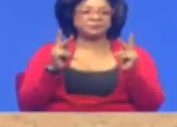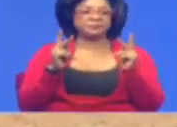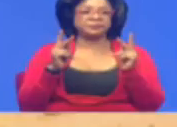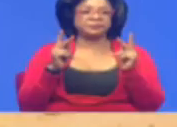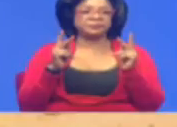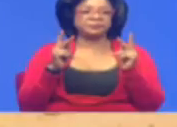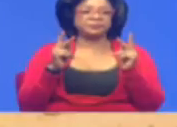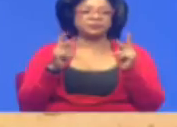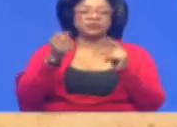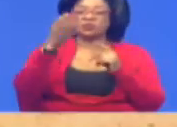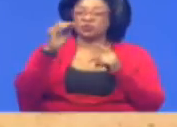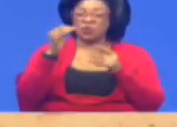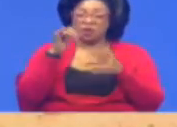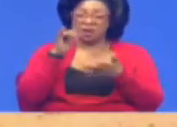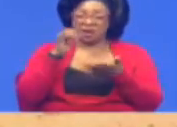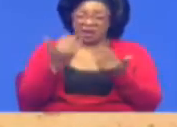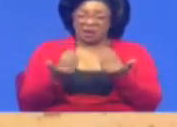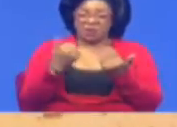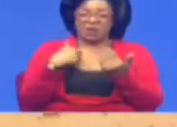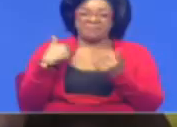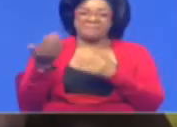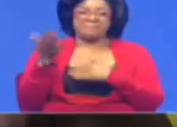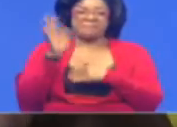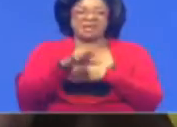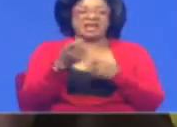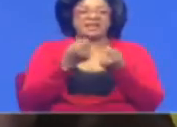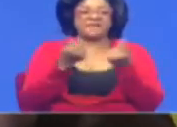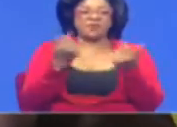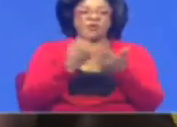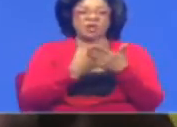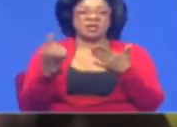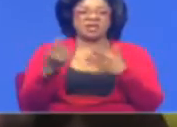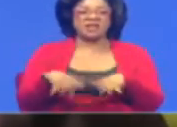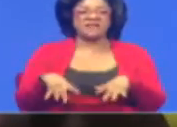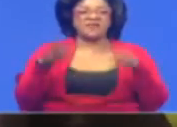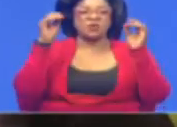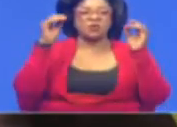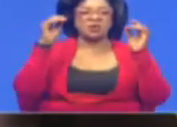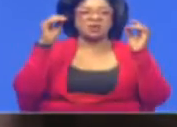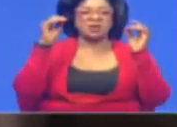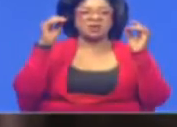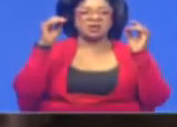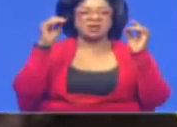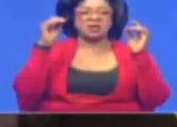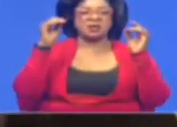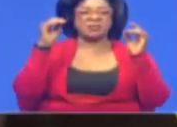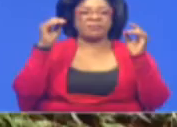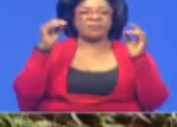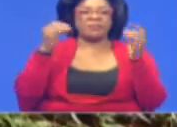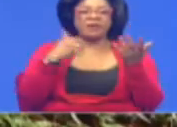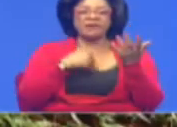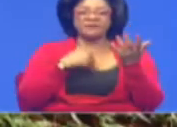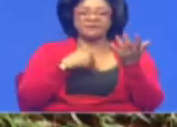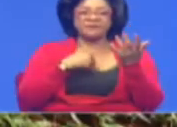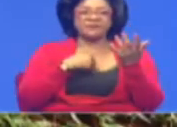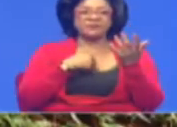Sasa venye nimerudi after a few weeks, nilikuja nikapata sasa slab ime slide, kuna kishimo, yani shimo hata